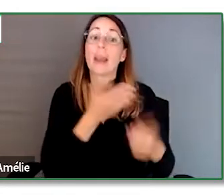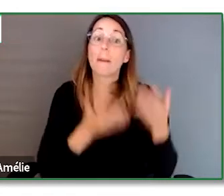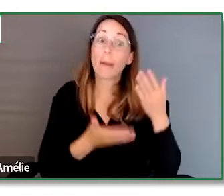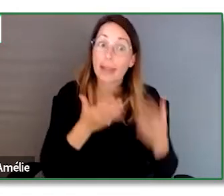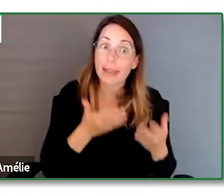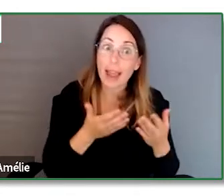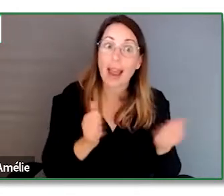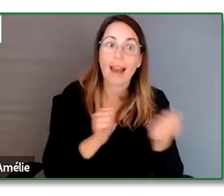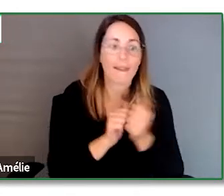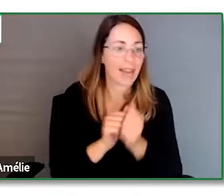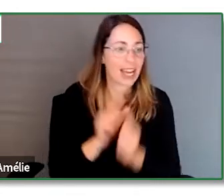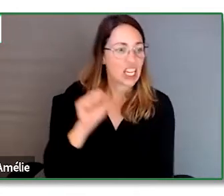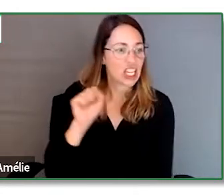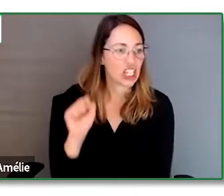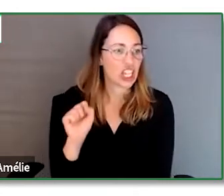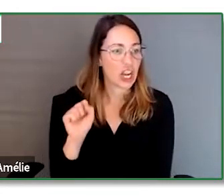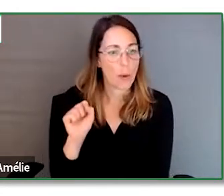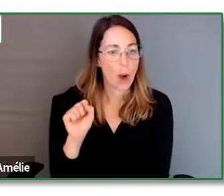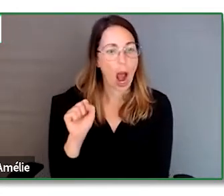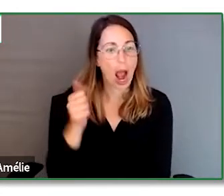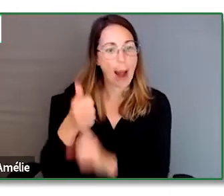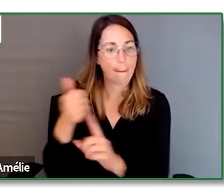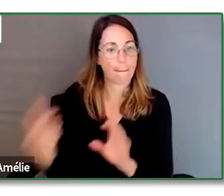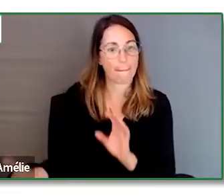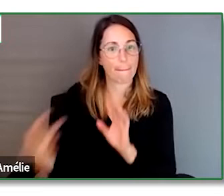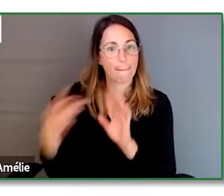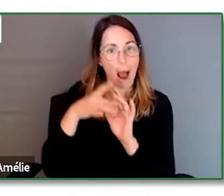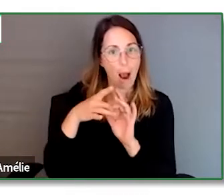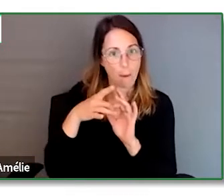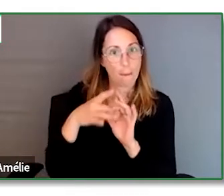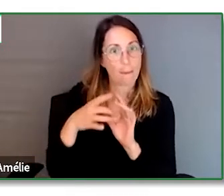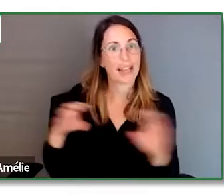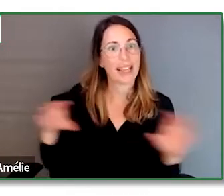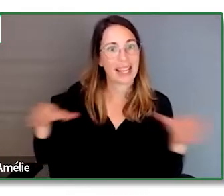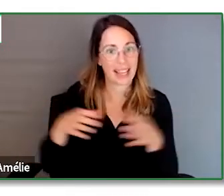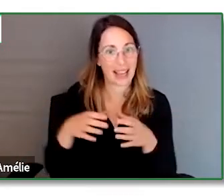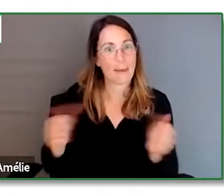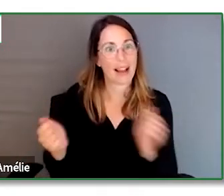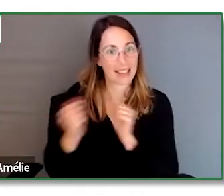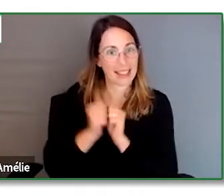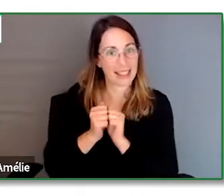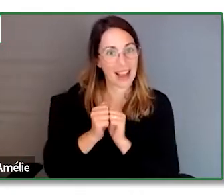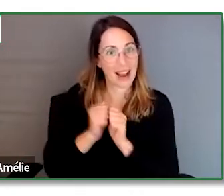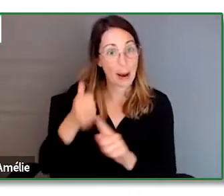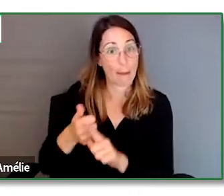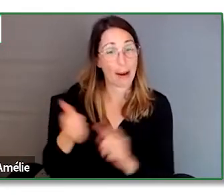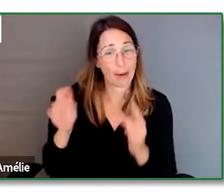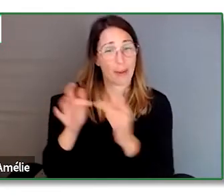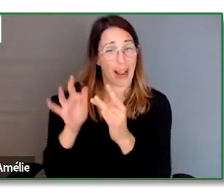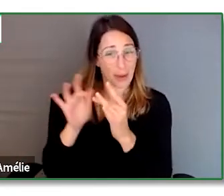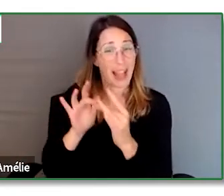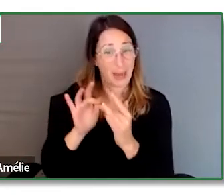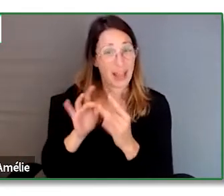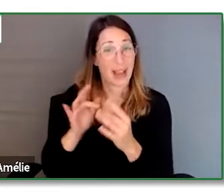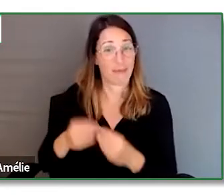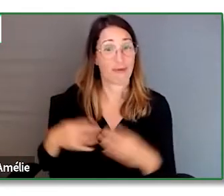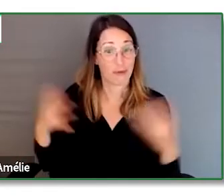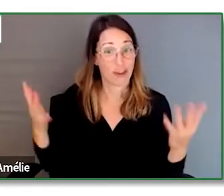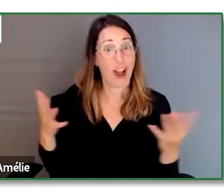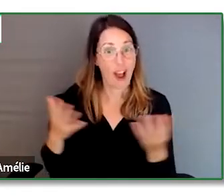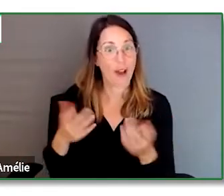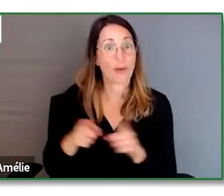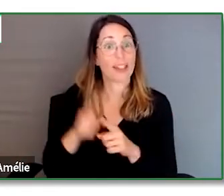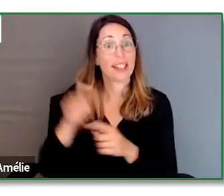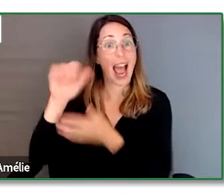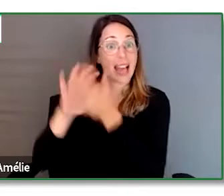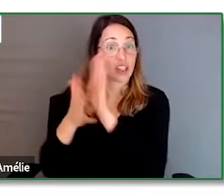notre équipe. Elle a beaucoup de contacts. Comme agence dirigée par nos collègues dans les ressources humaines,